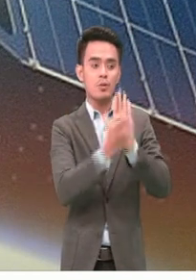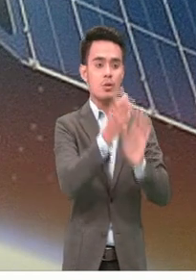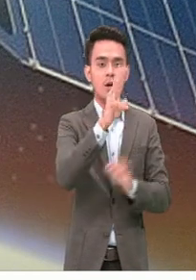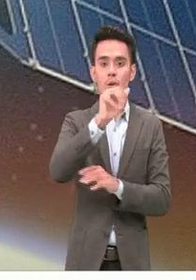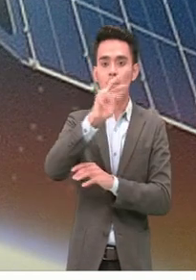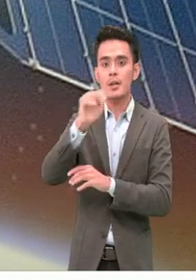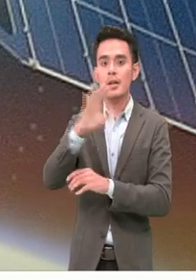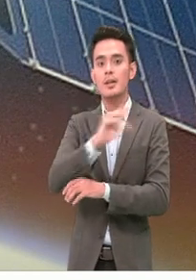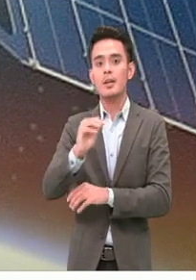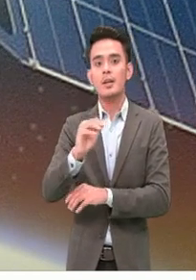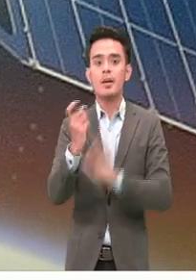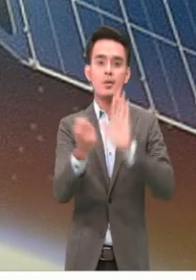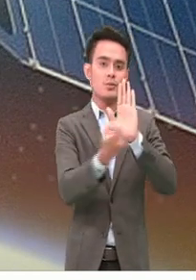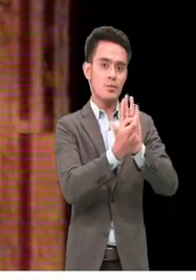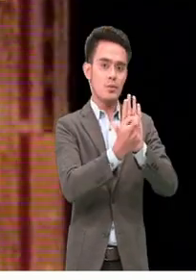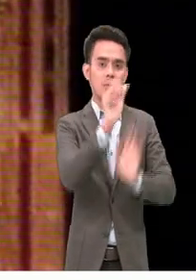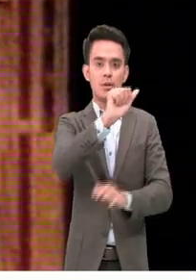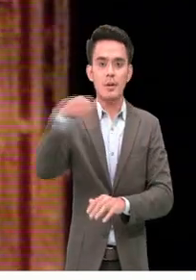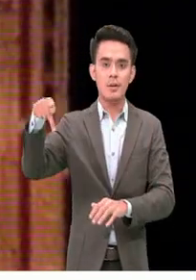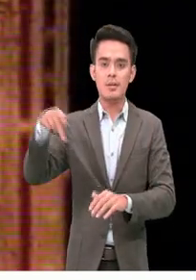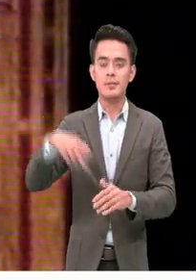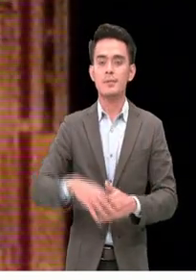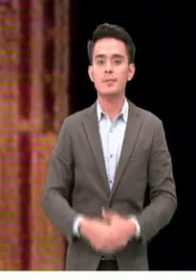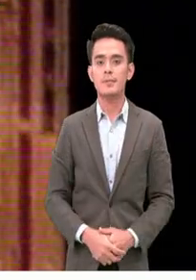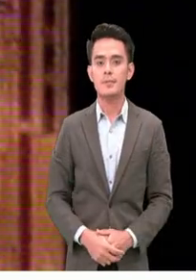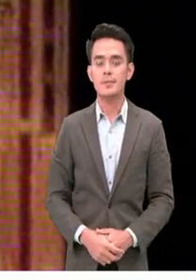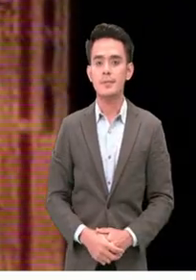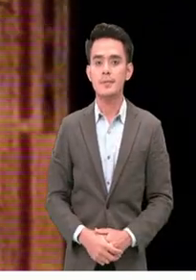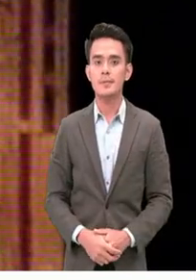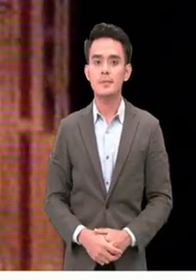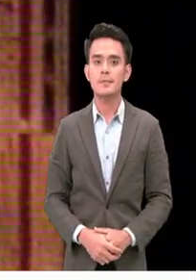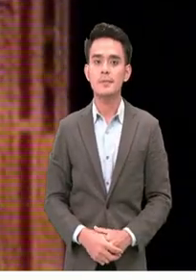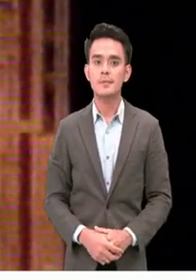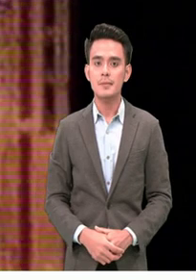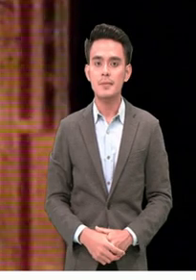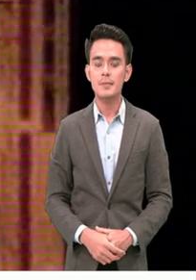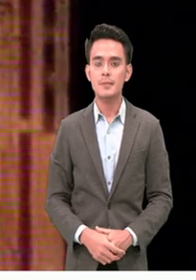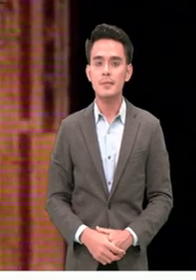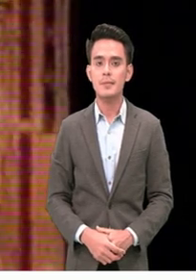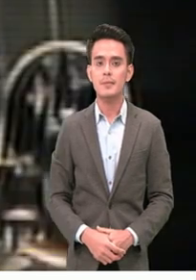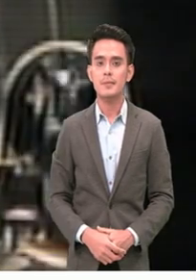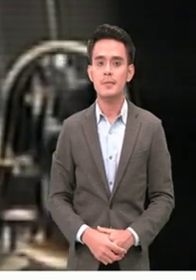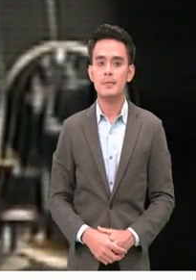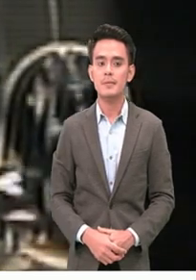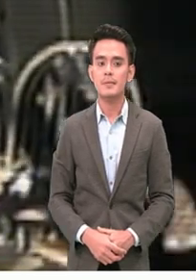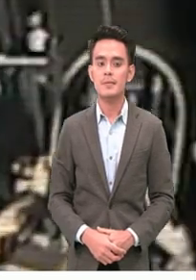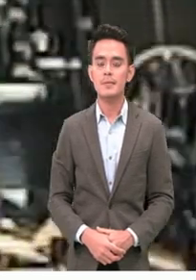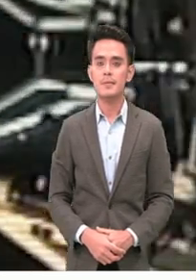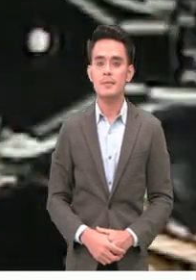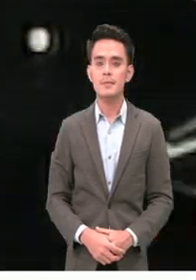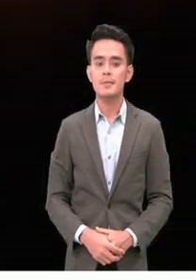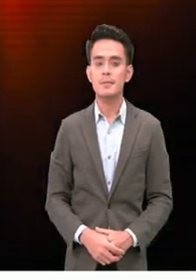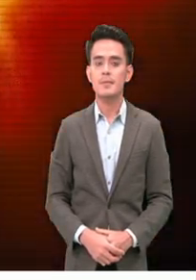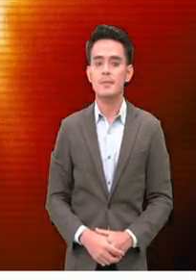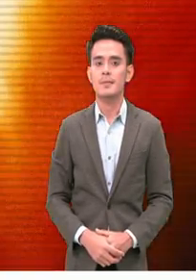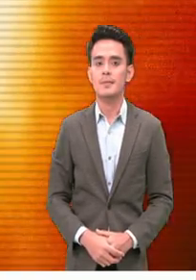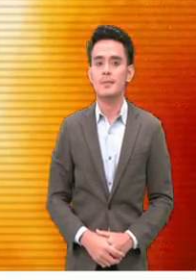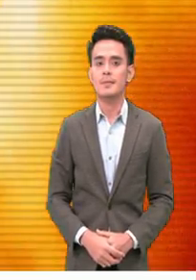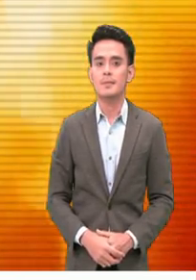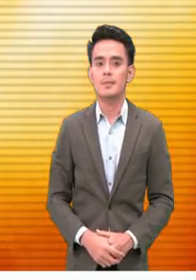serta Astro Go. Ignition sequence start. 3, 2, 1. All engine running.